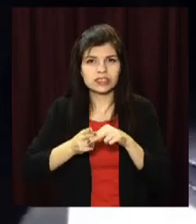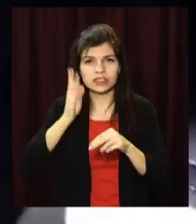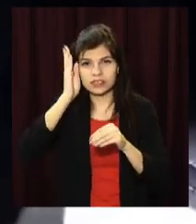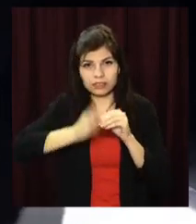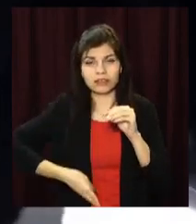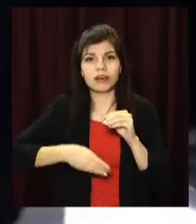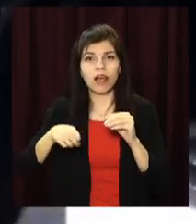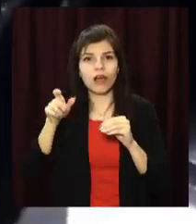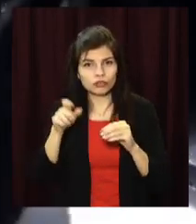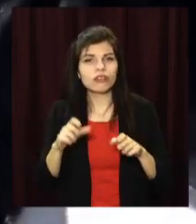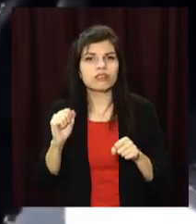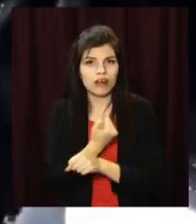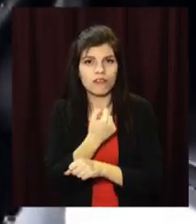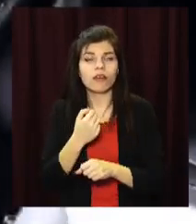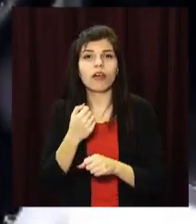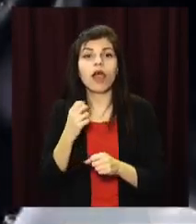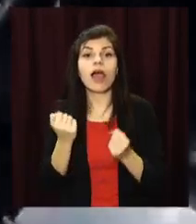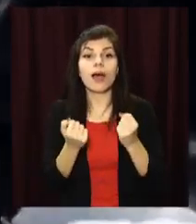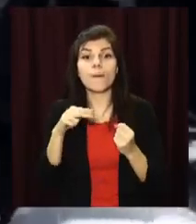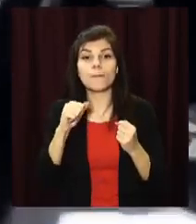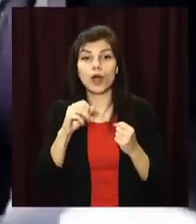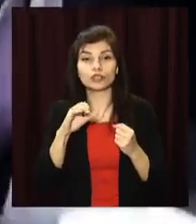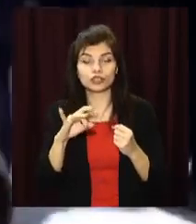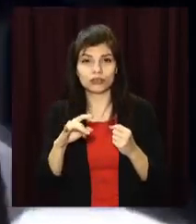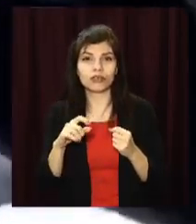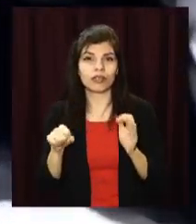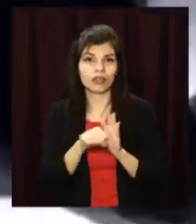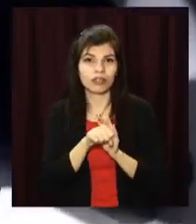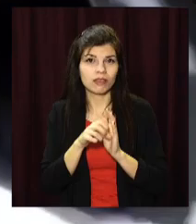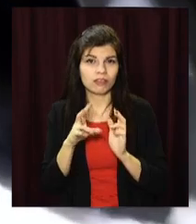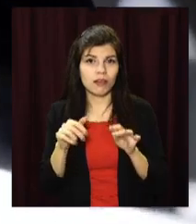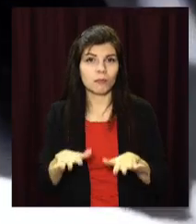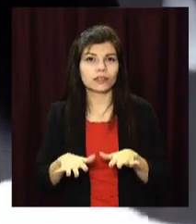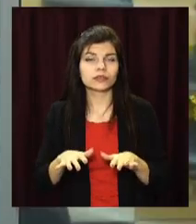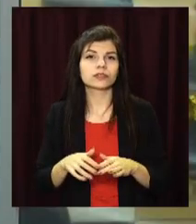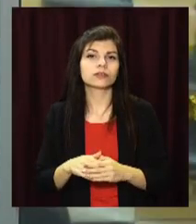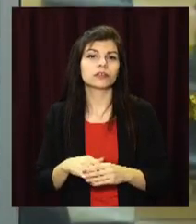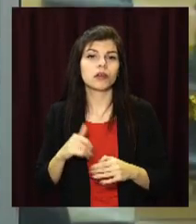травми. Пасажир загинув на місці. Обставини інциденту з'ясовують правоохоронці.